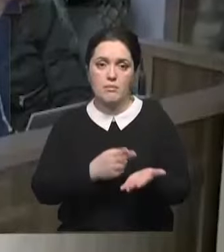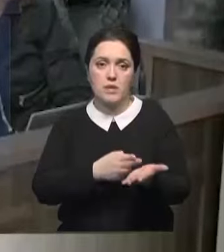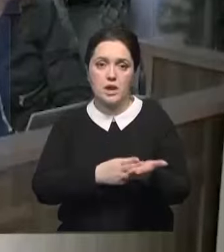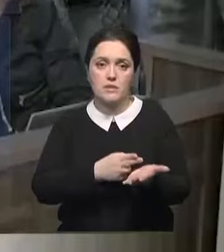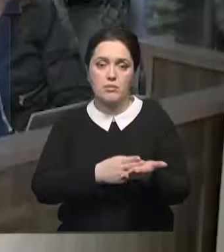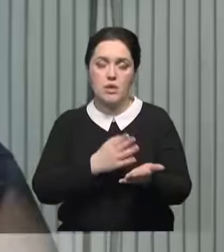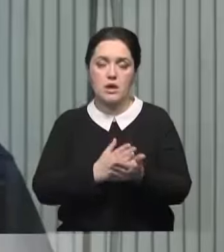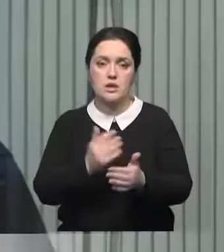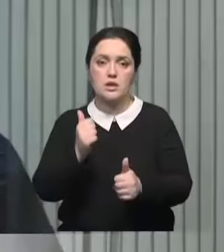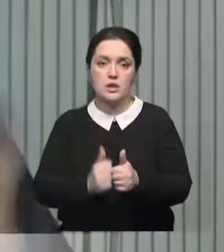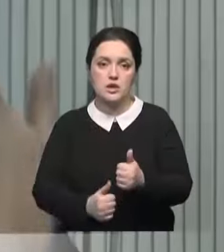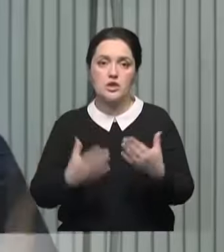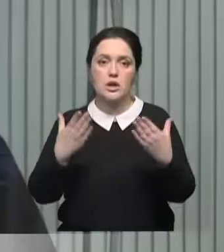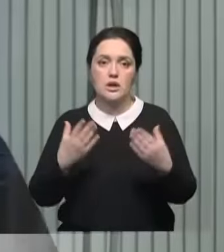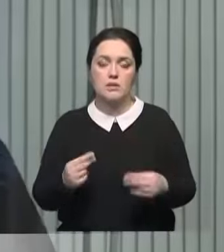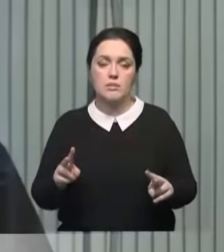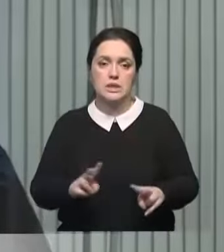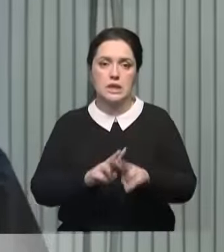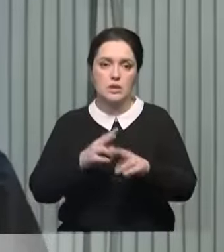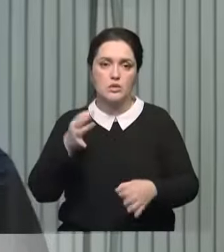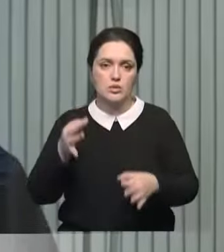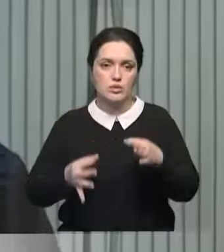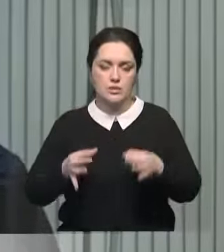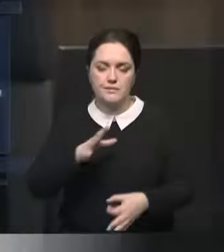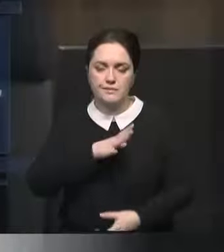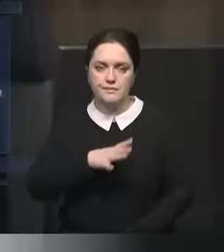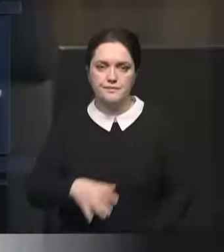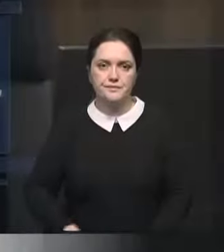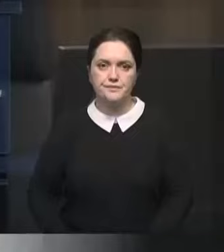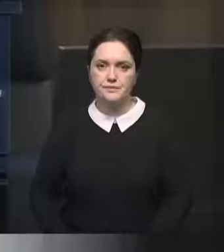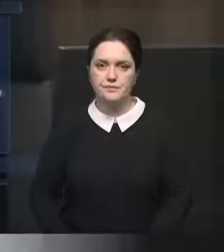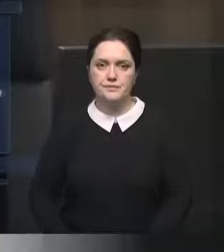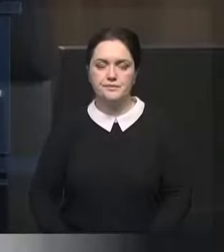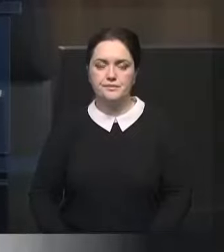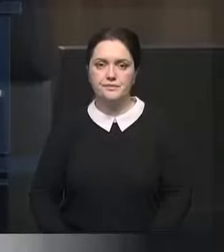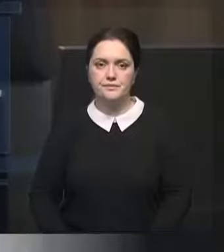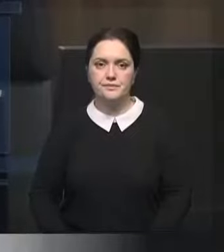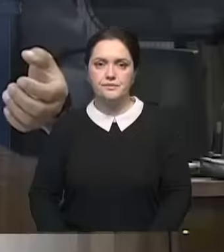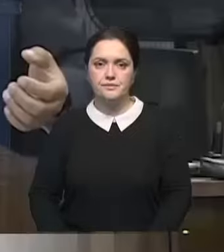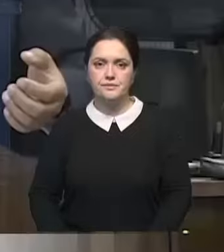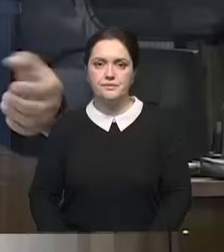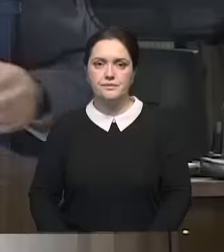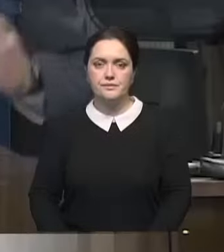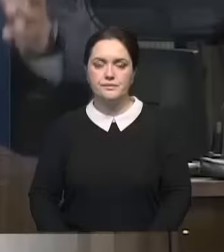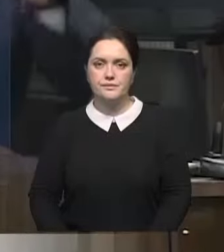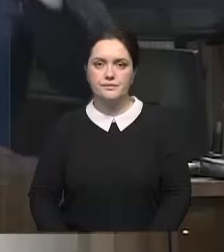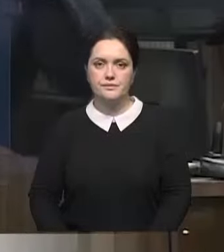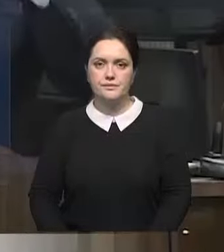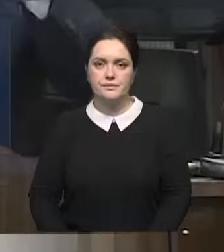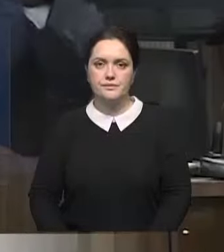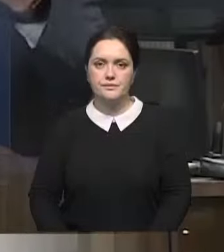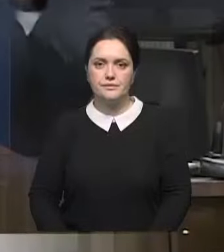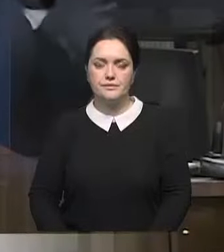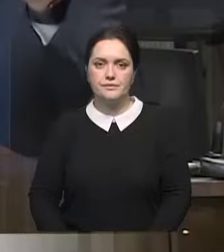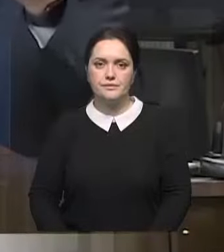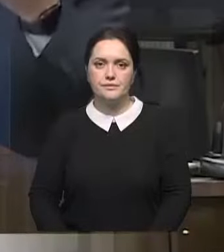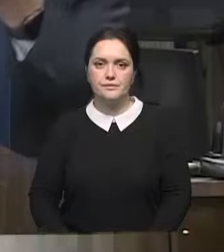проходит ежедневно в столичном суде. Тамирис Белял, Галымжан Абдыхалат и Досхан Кураз, 24 кизат.